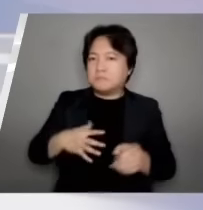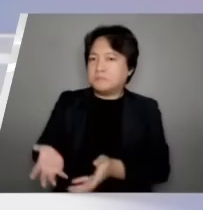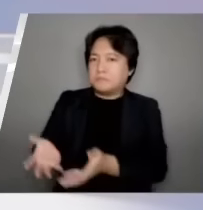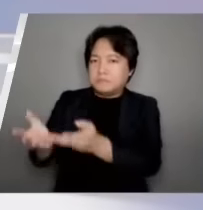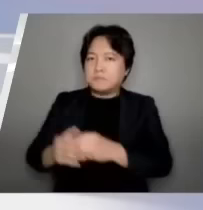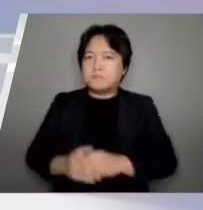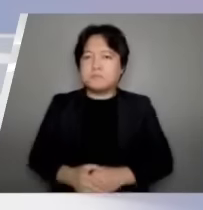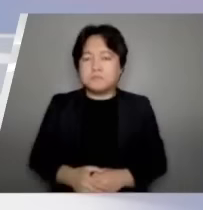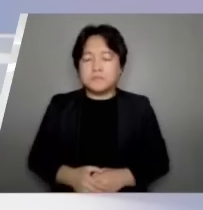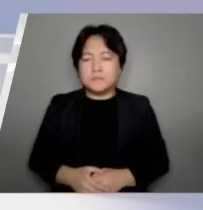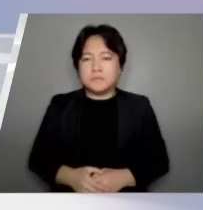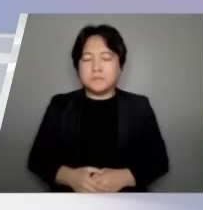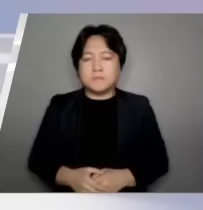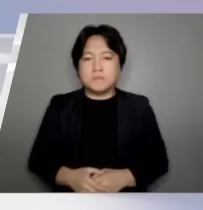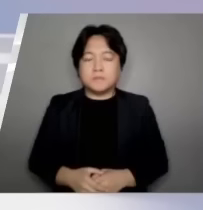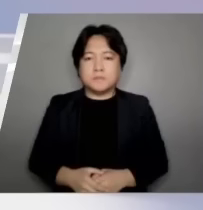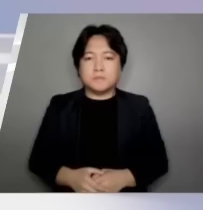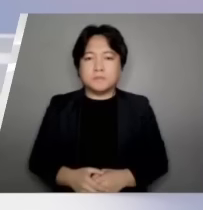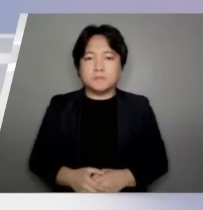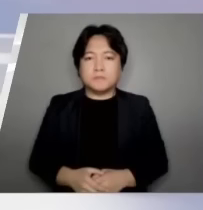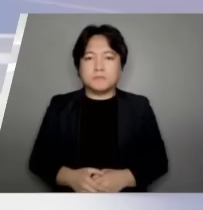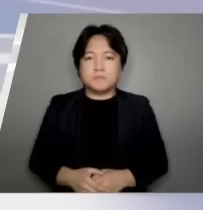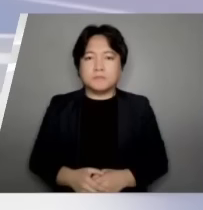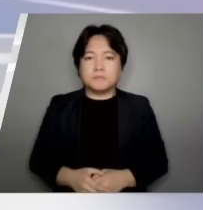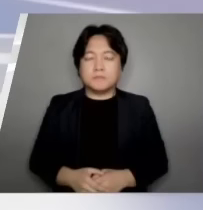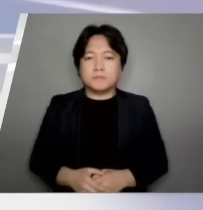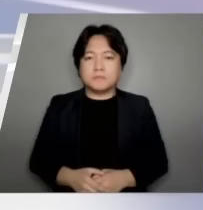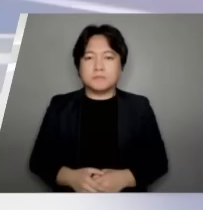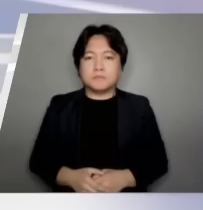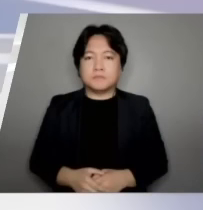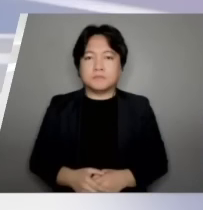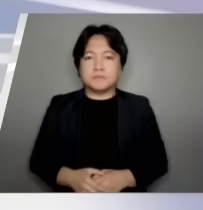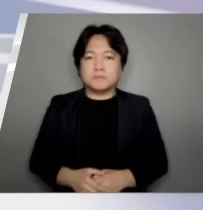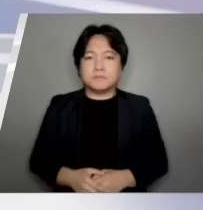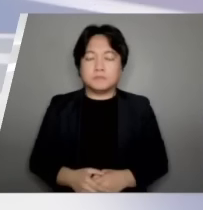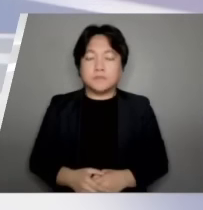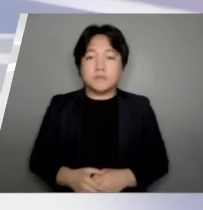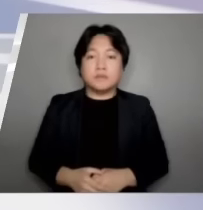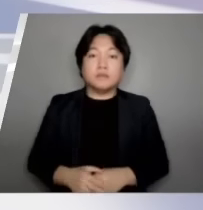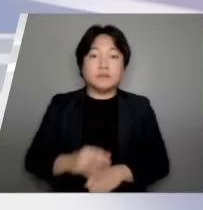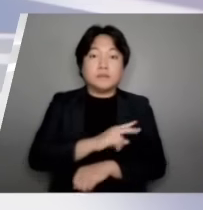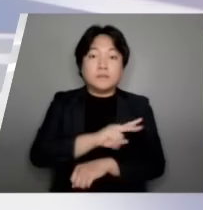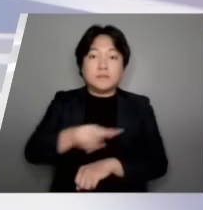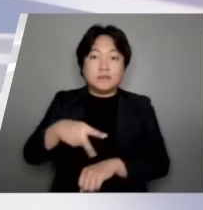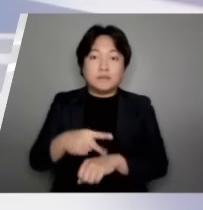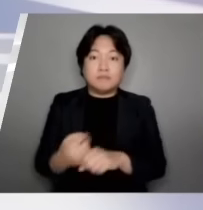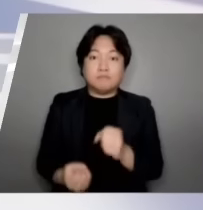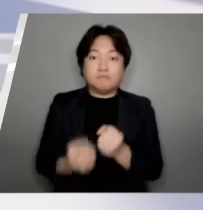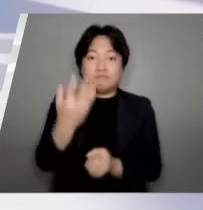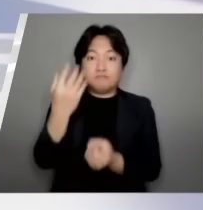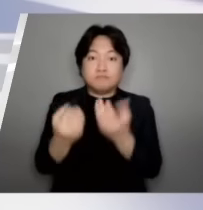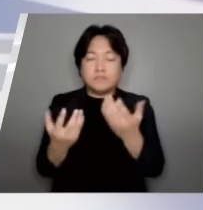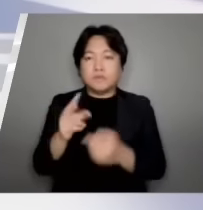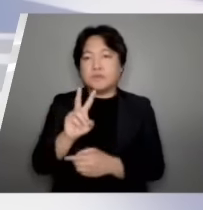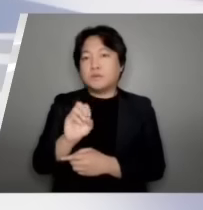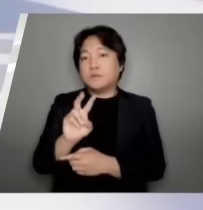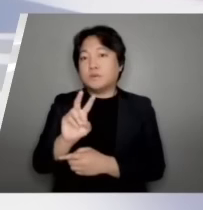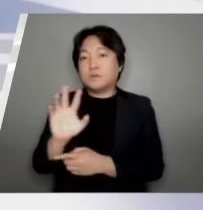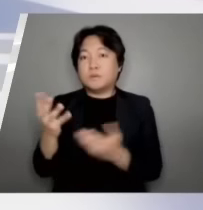nagbitiw. Disenyo ng Philippine Pavilion sa gaganapin na World Expo 2025 sa Osaka,